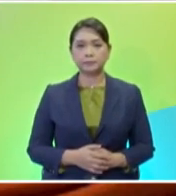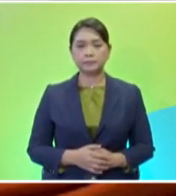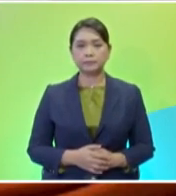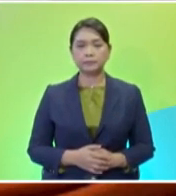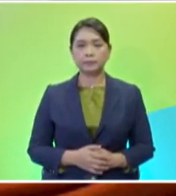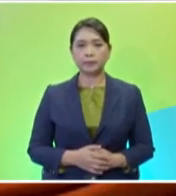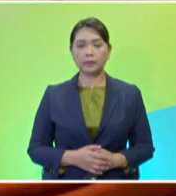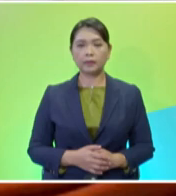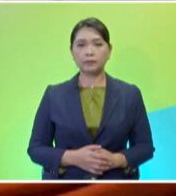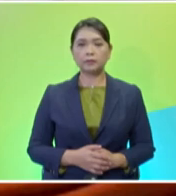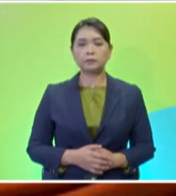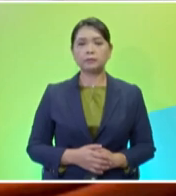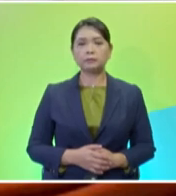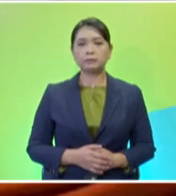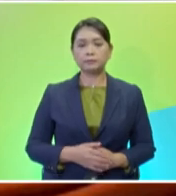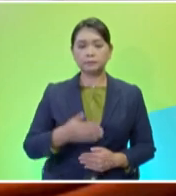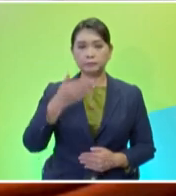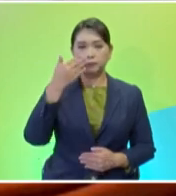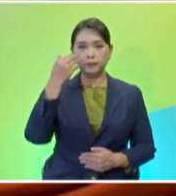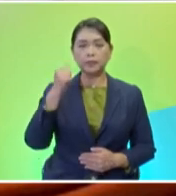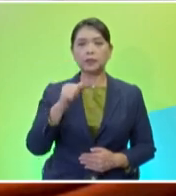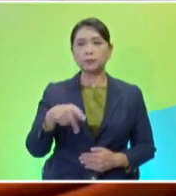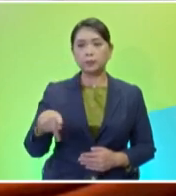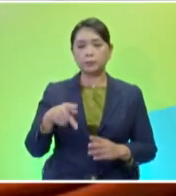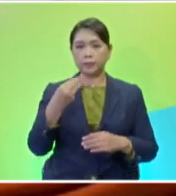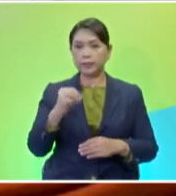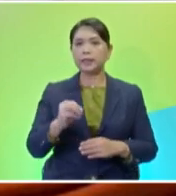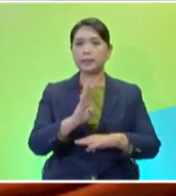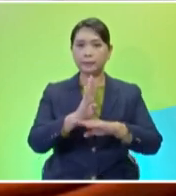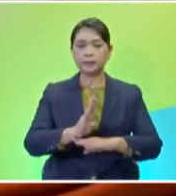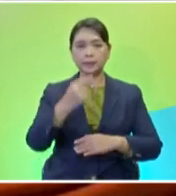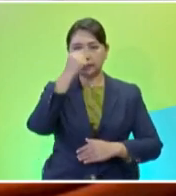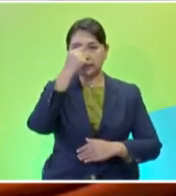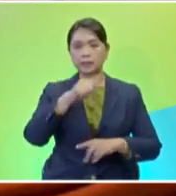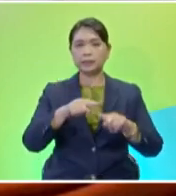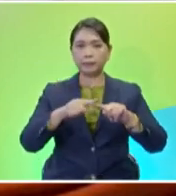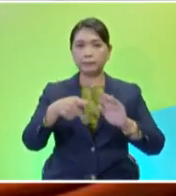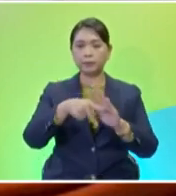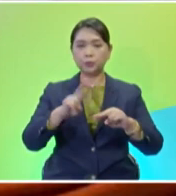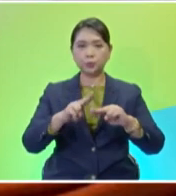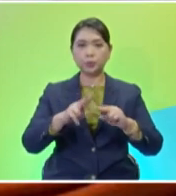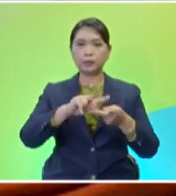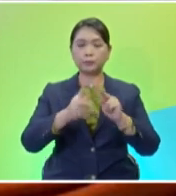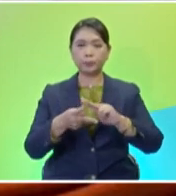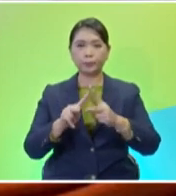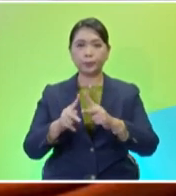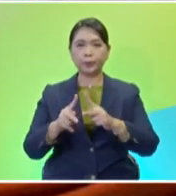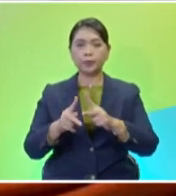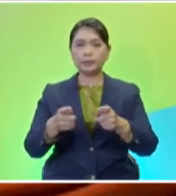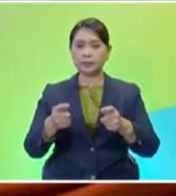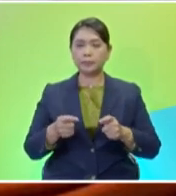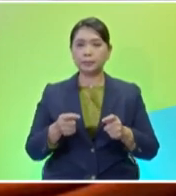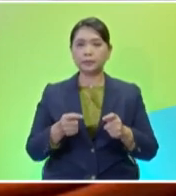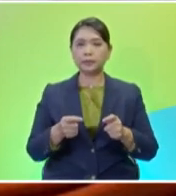biarpun mereka berbangsa India namun penduduk Kampung menerima kehadiran mereka dengan